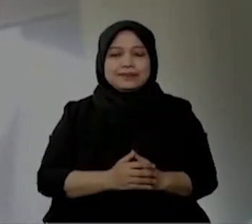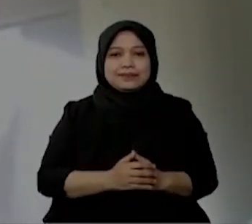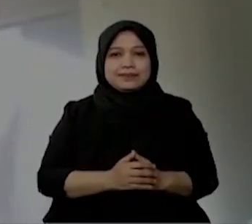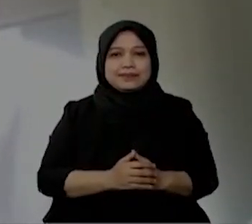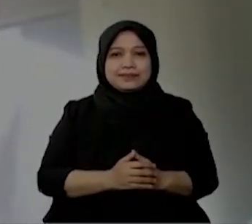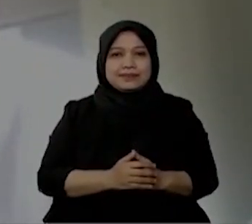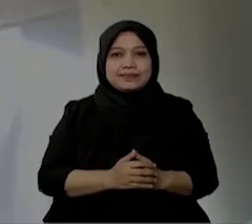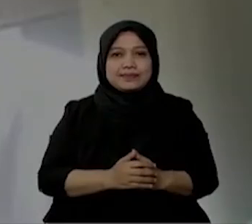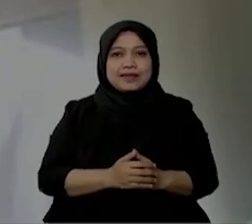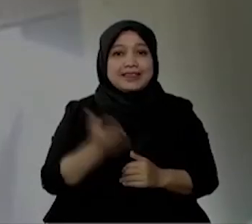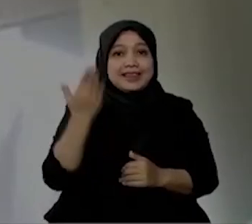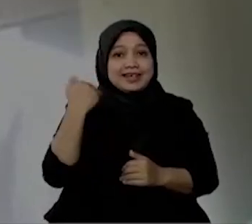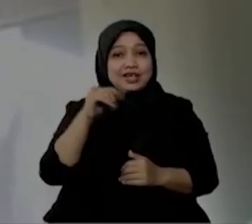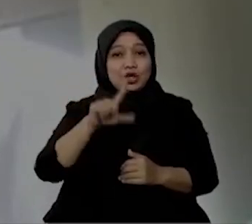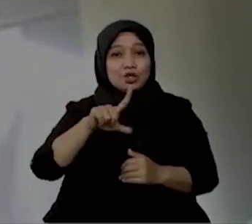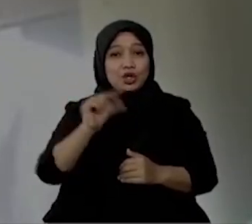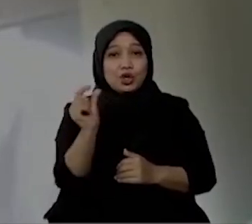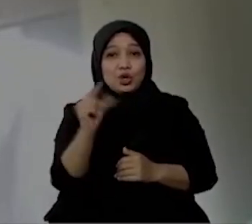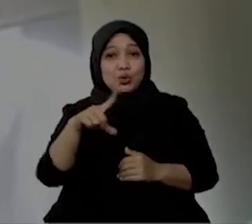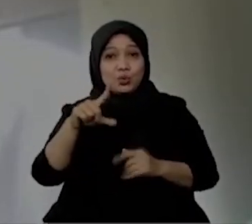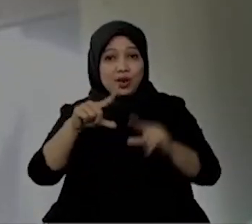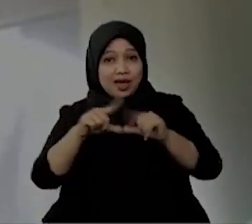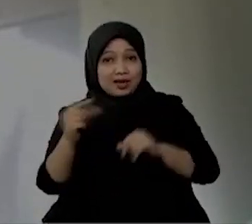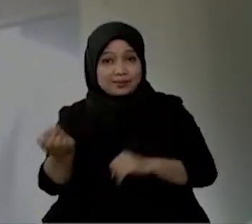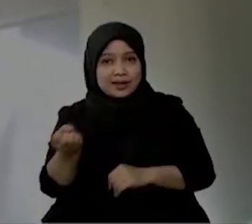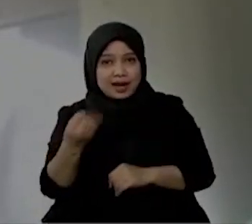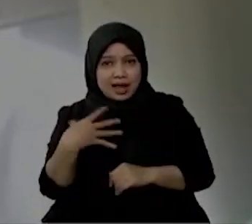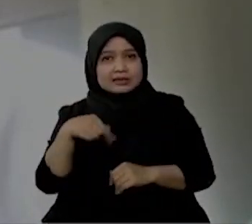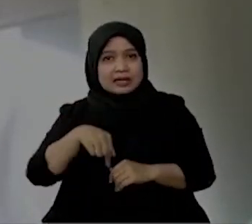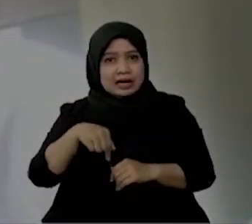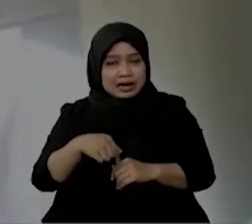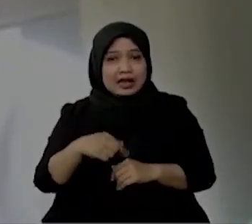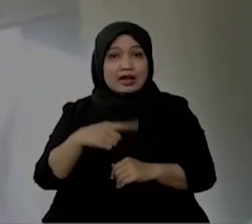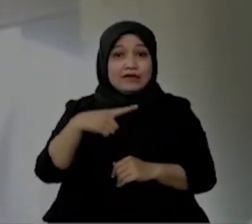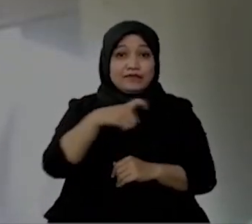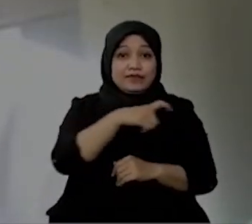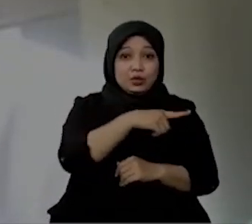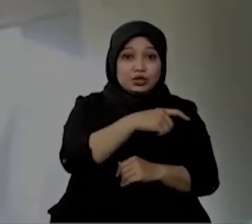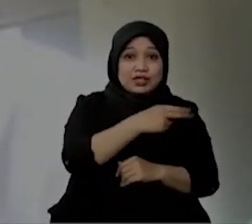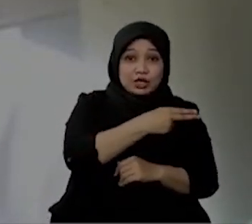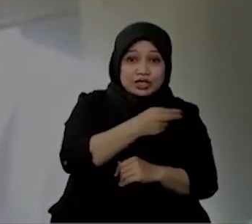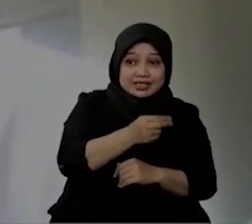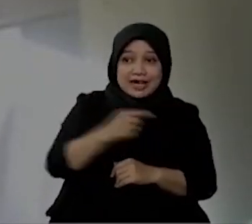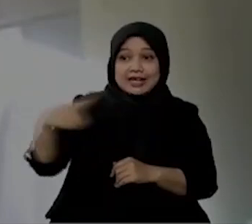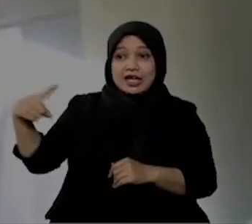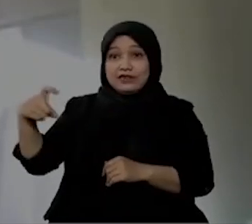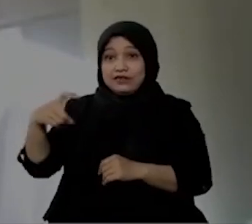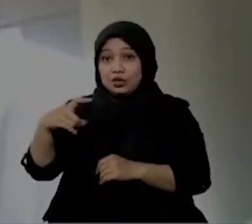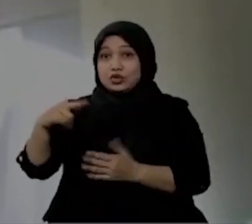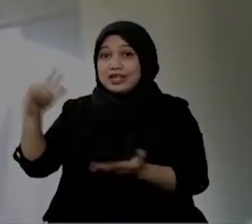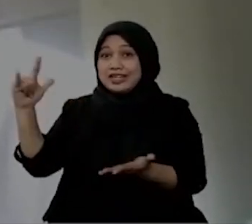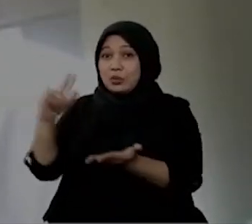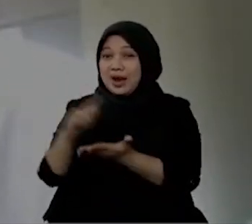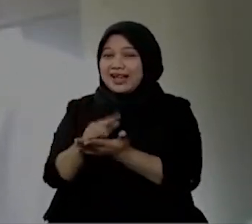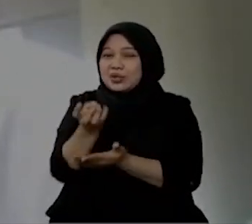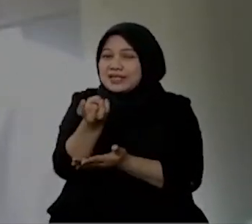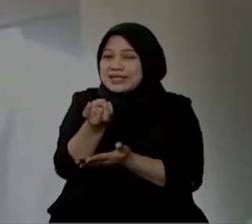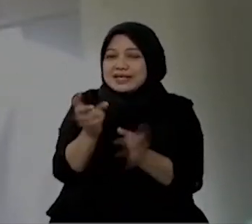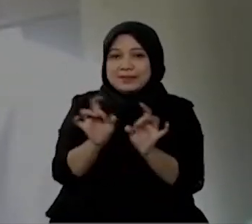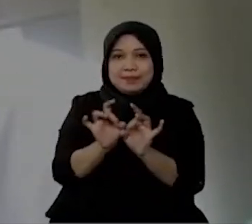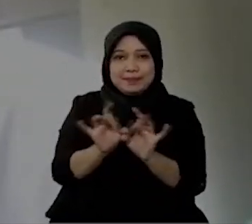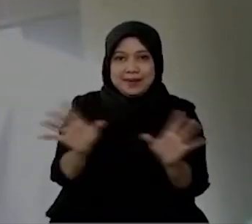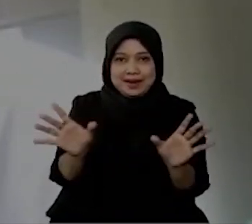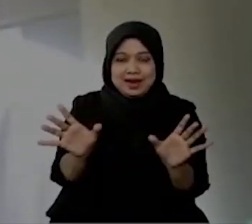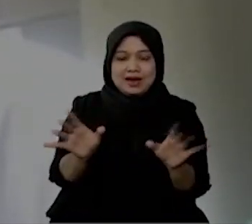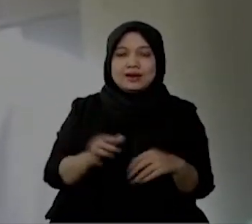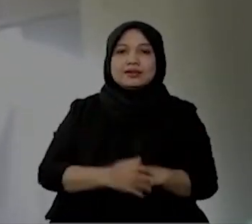tadi statement Mbak Lula, iya, bahwa virus ini memang sudah sedikit berbeda dengan virus Wuhan, iya, tapi kemudian